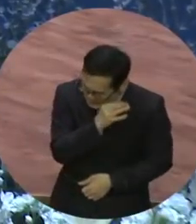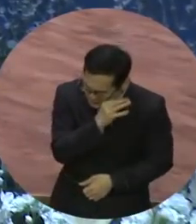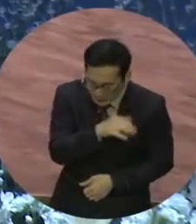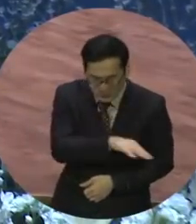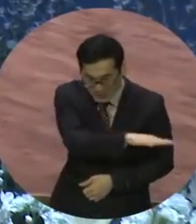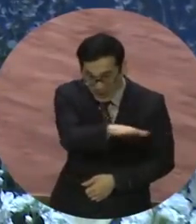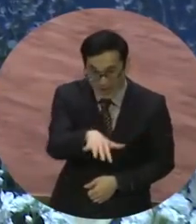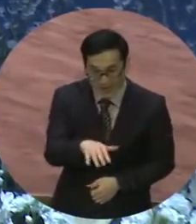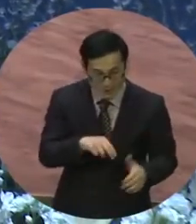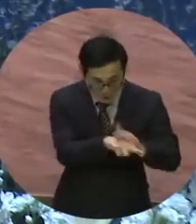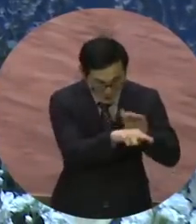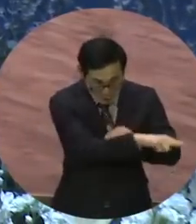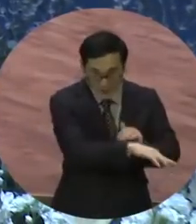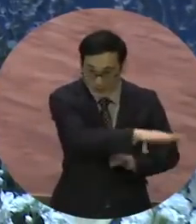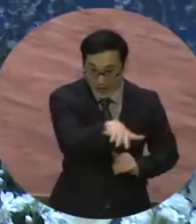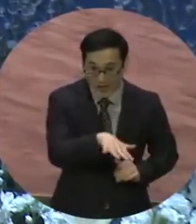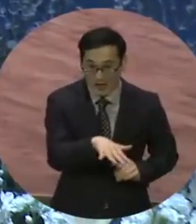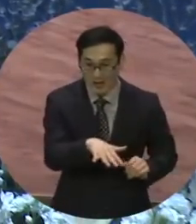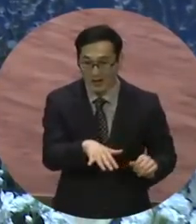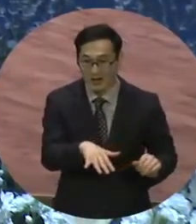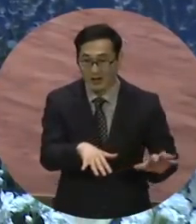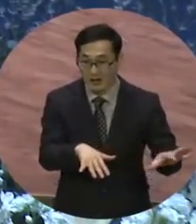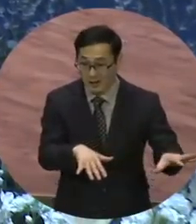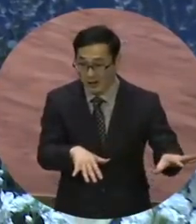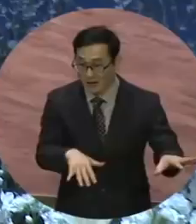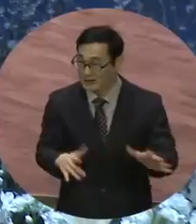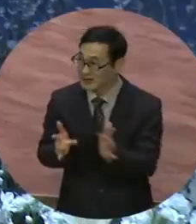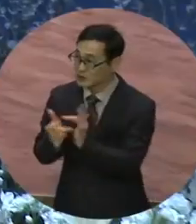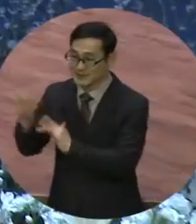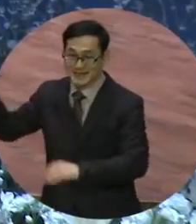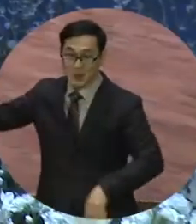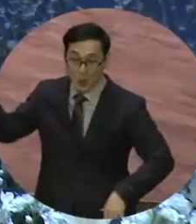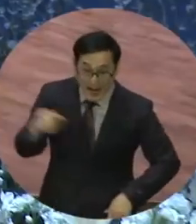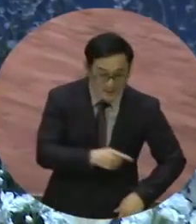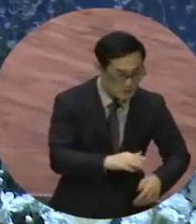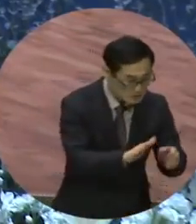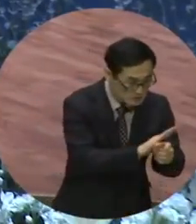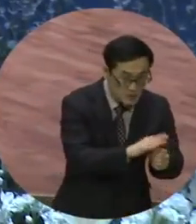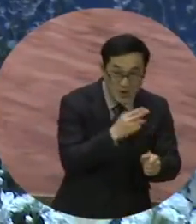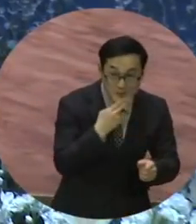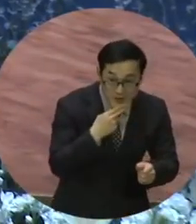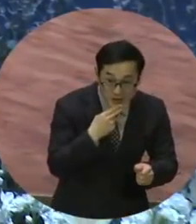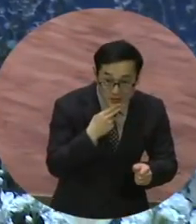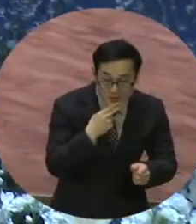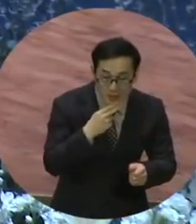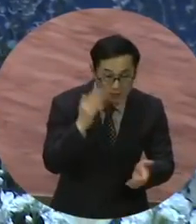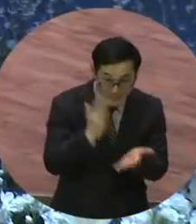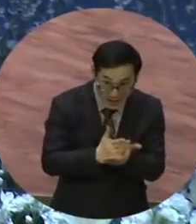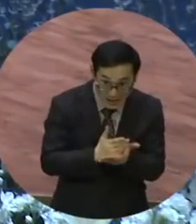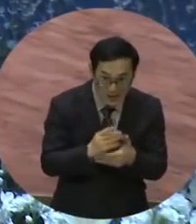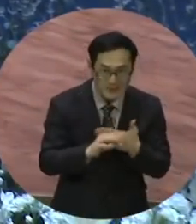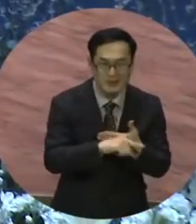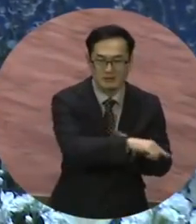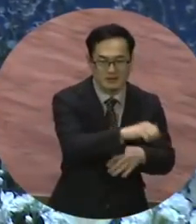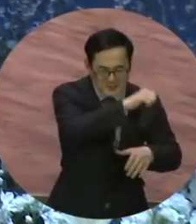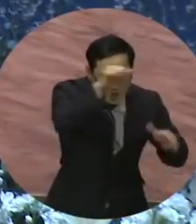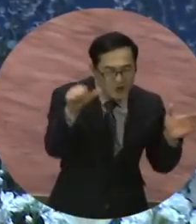제자들을 다시 만나 주시지 않았다고 하면 이들은 그야말로 고기